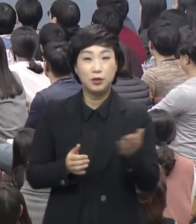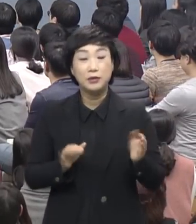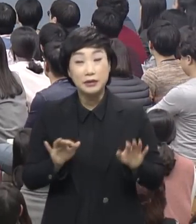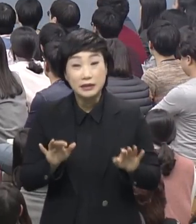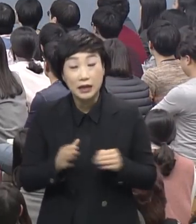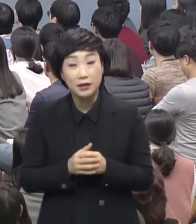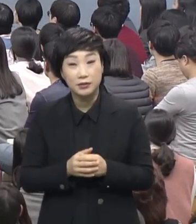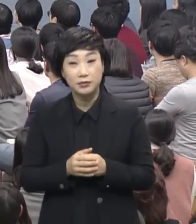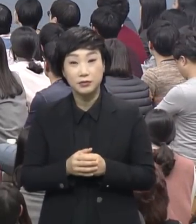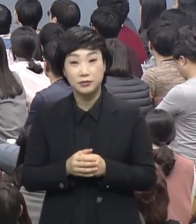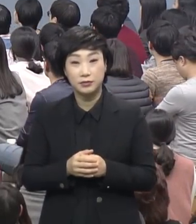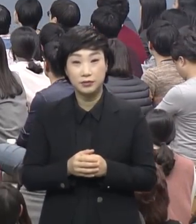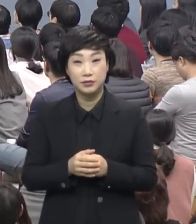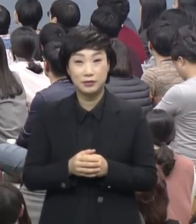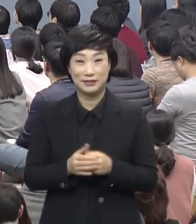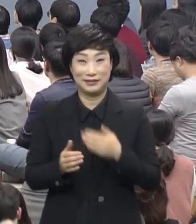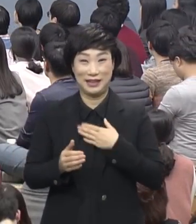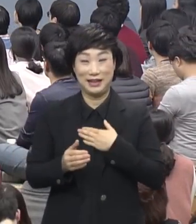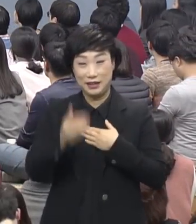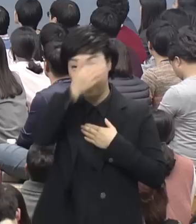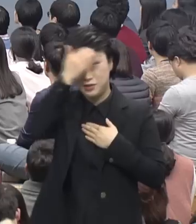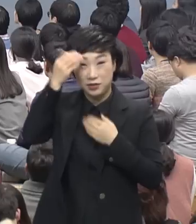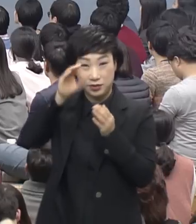목사님 청년 때